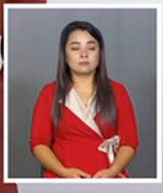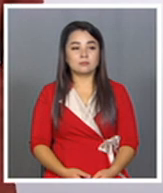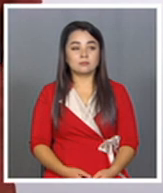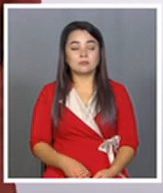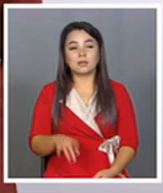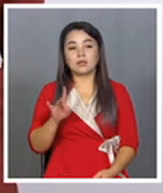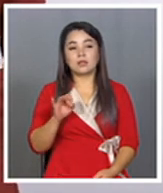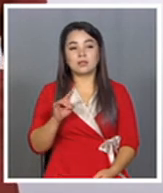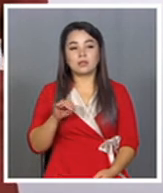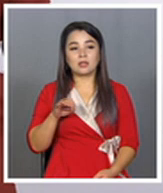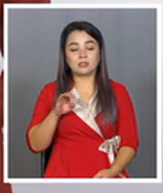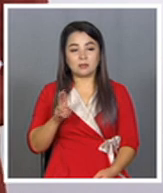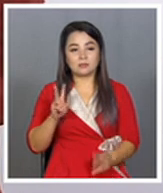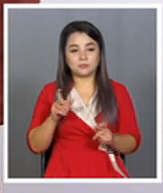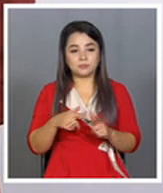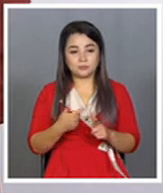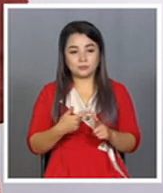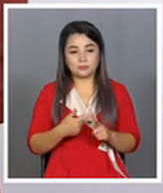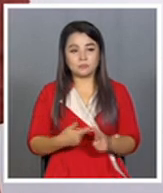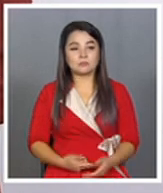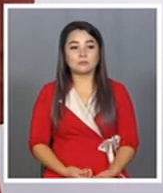– резиденттік.